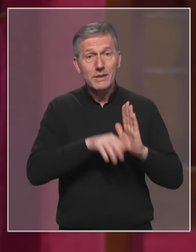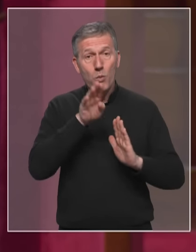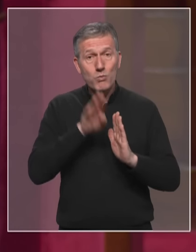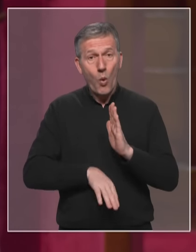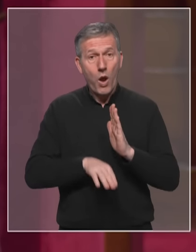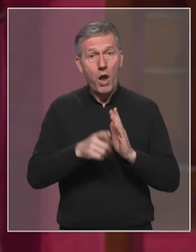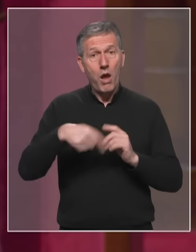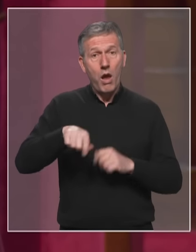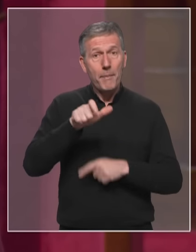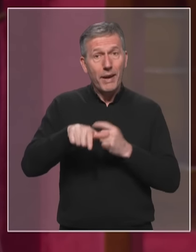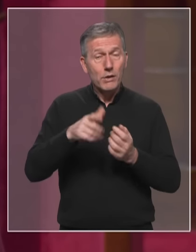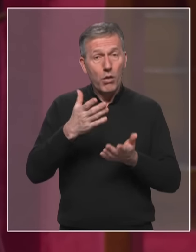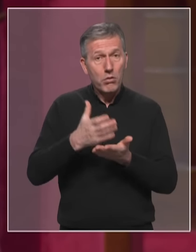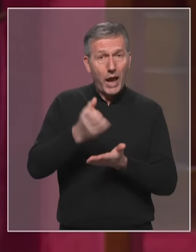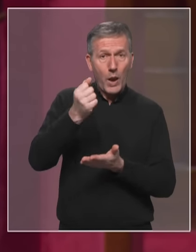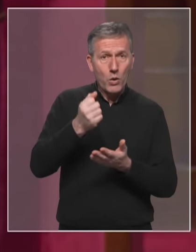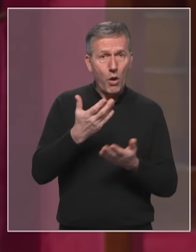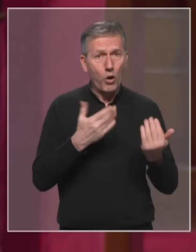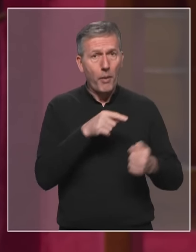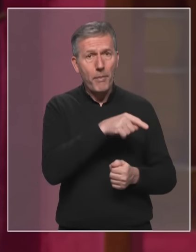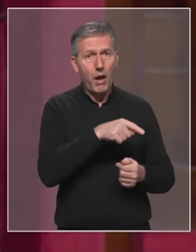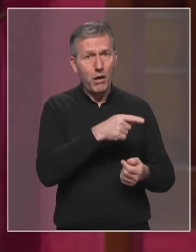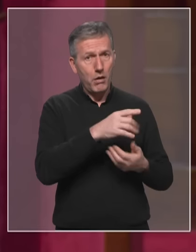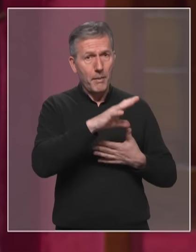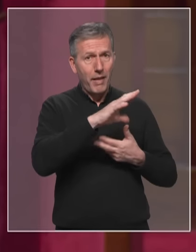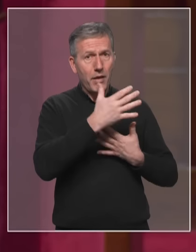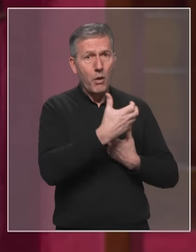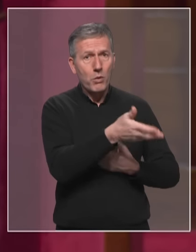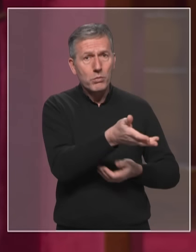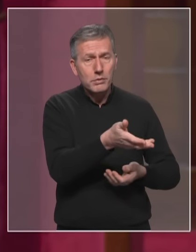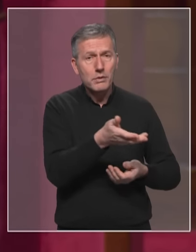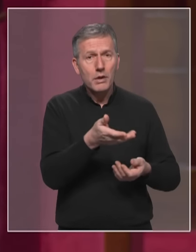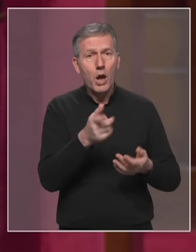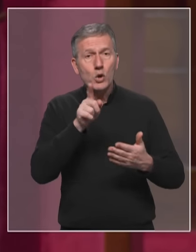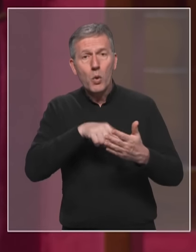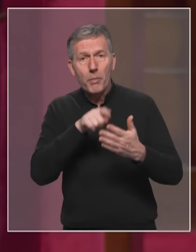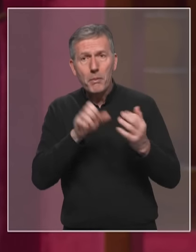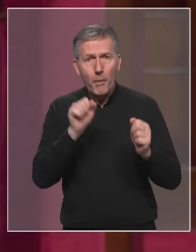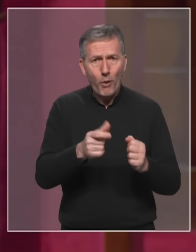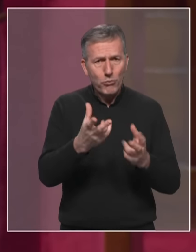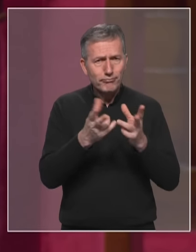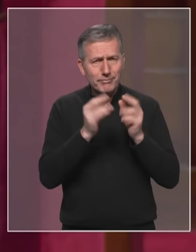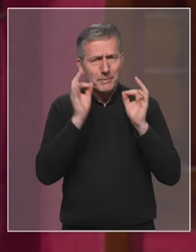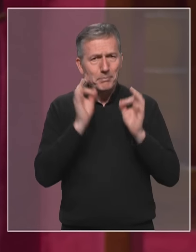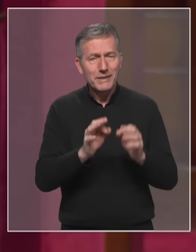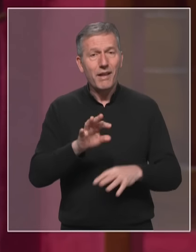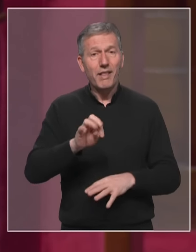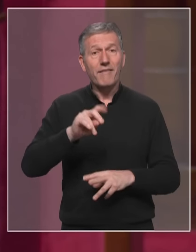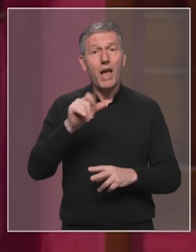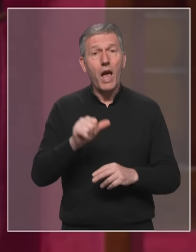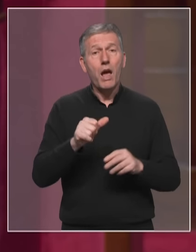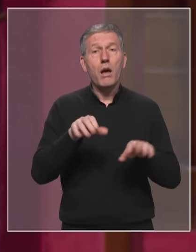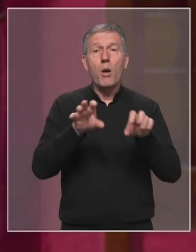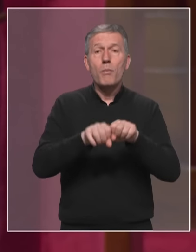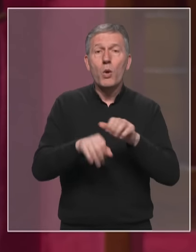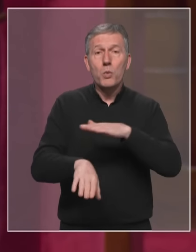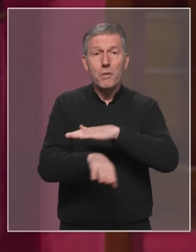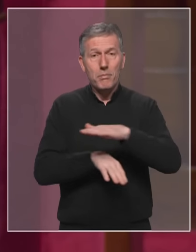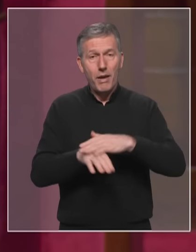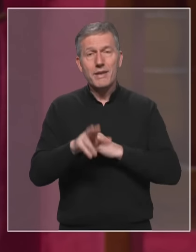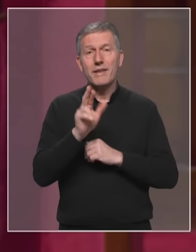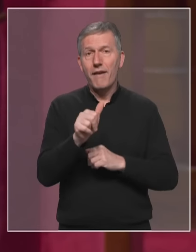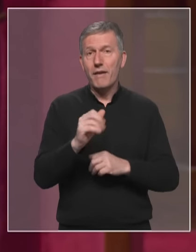pour les Réunionnaises ? Exonération ne signifiant pas nécessairement suppression, pouvez-vous confirmer que la TVA sur les produits de première nécessité sera